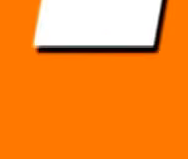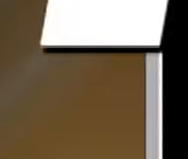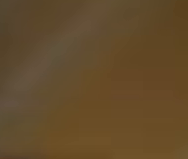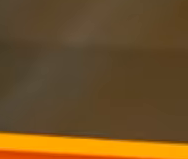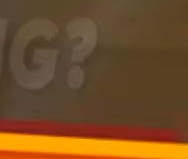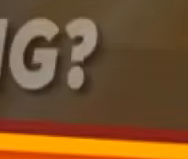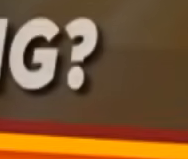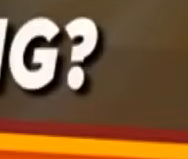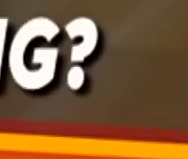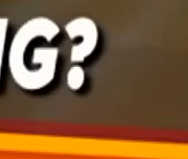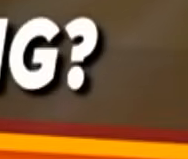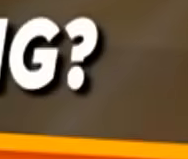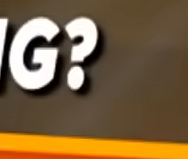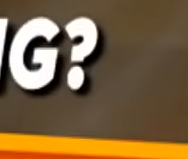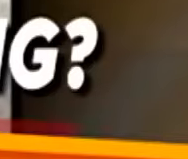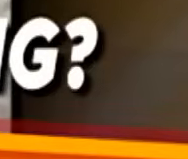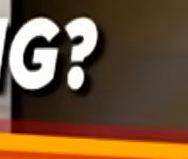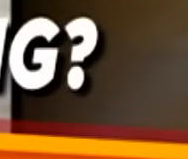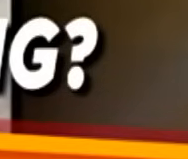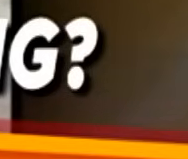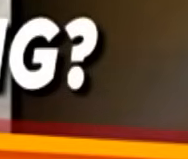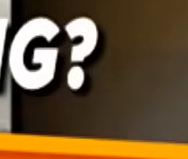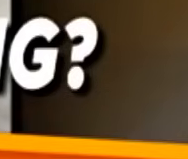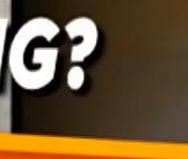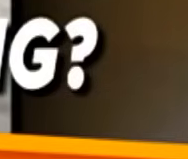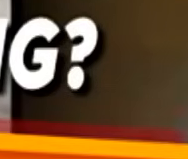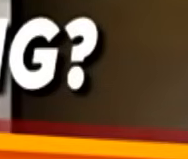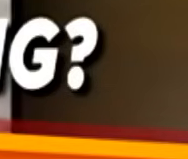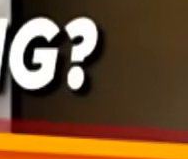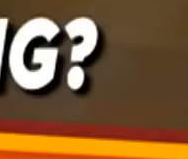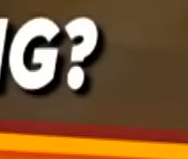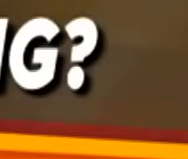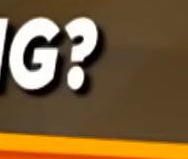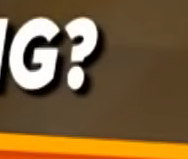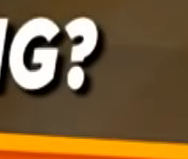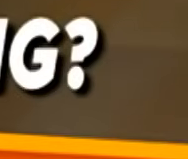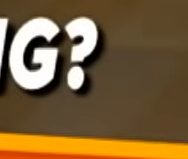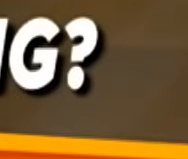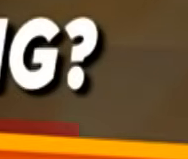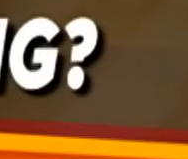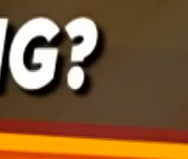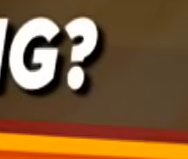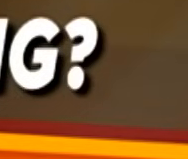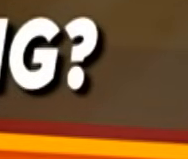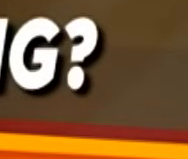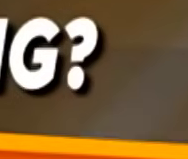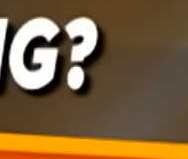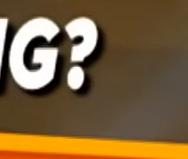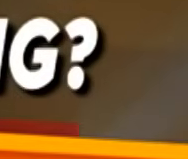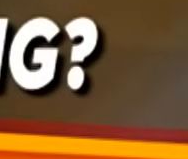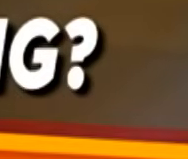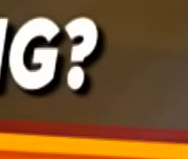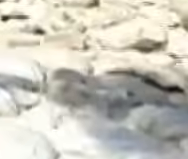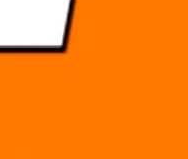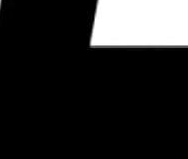Susunod, maliliit na pating nagsulputan bigla malapit sa Dalampasigan sa Santander, Cebu.